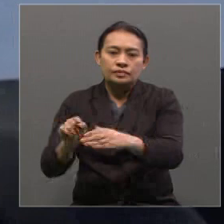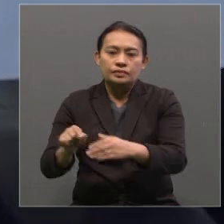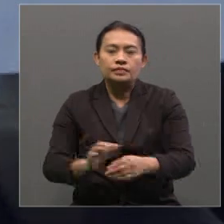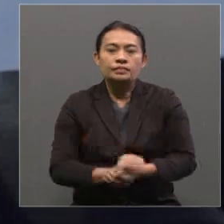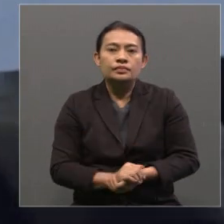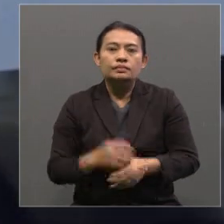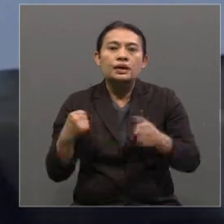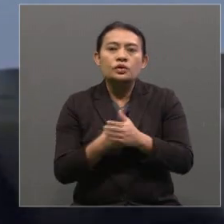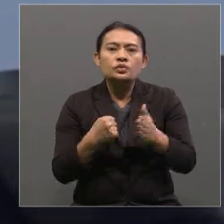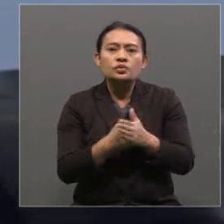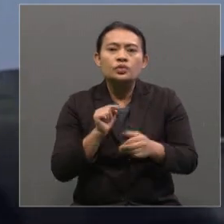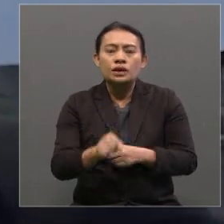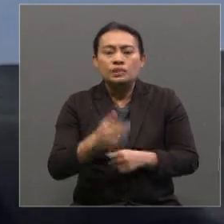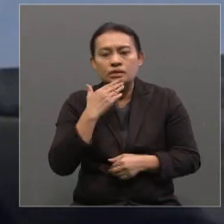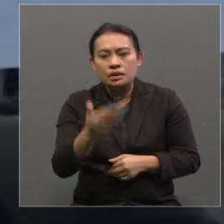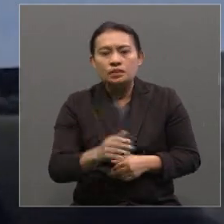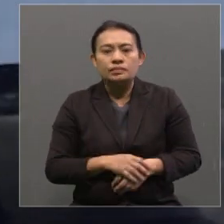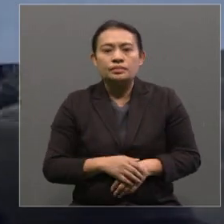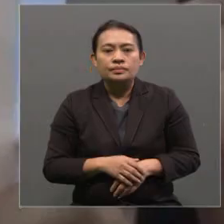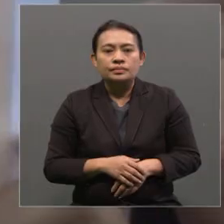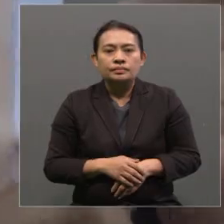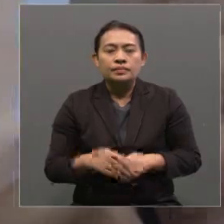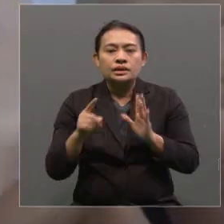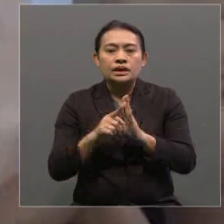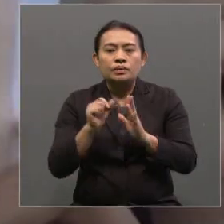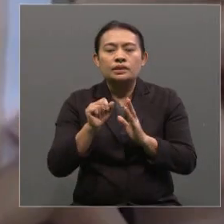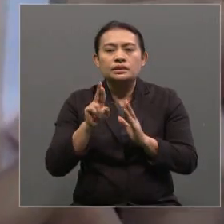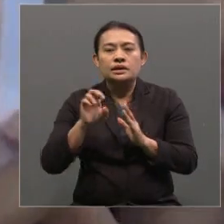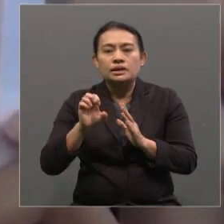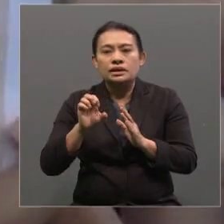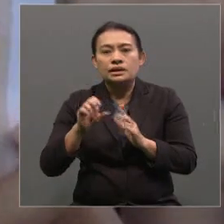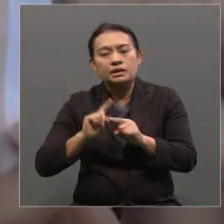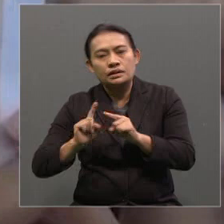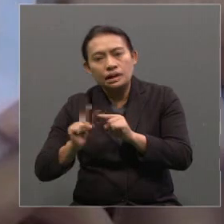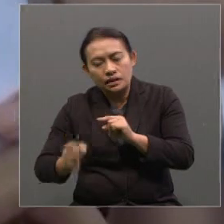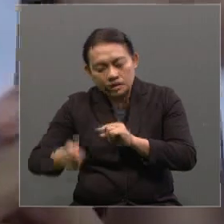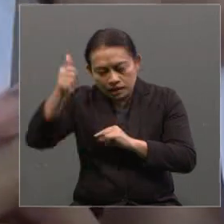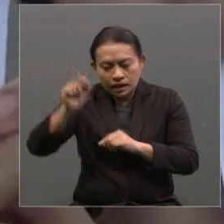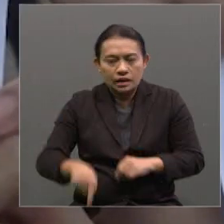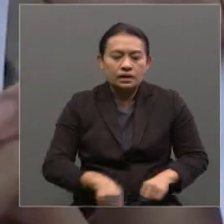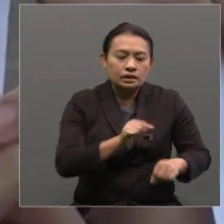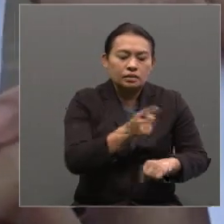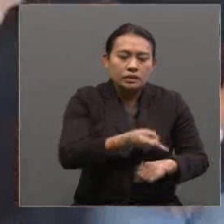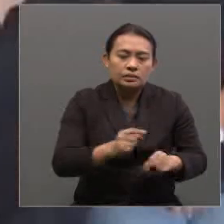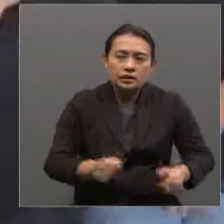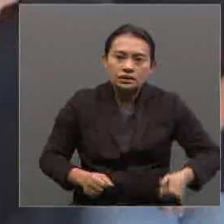ตลอดไม่ได้แปลว่าเสรีนิยมเนี่ยจะชนะตลอดไปหรืออนุรักษ์นิยมจะแพ้ตลอดไปนะครับ